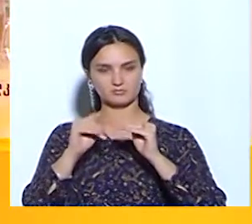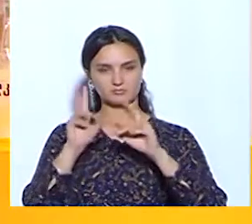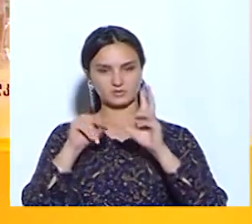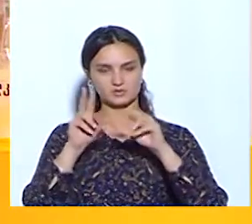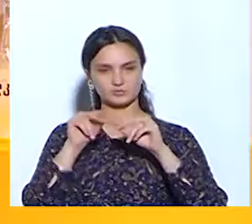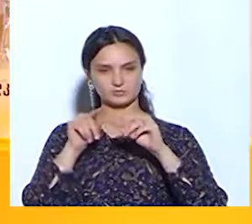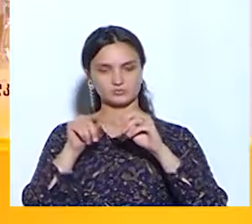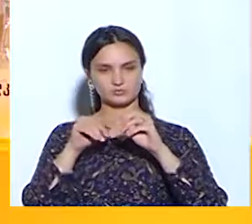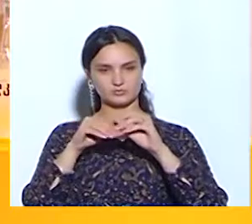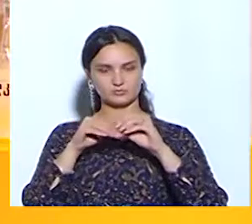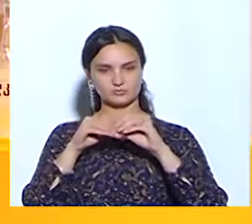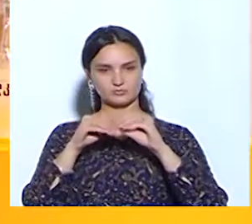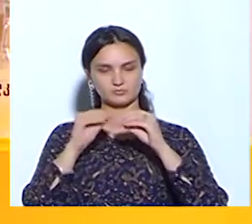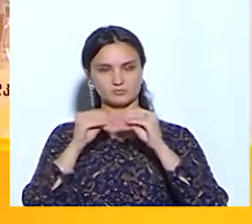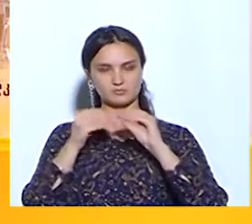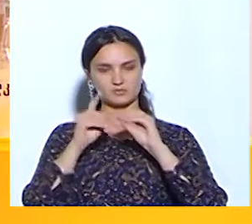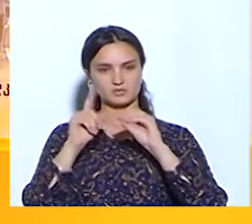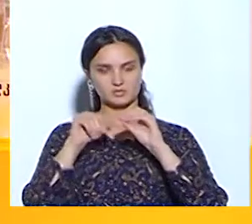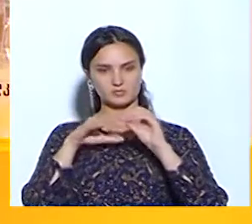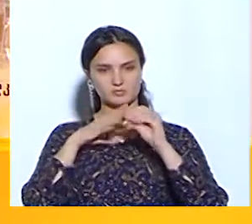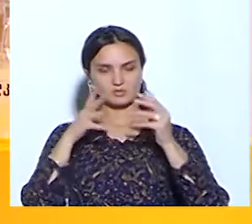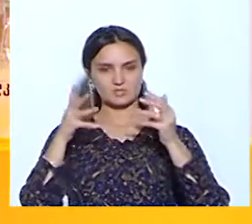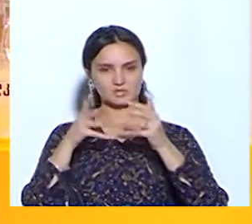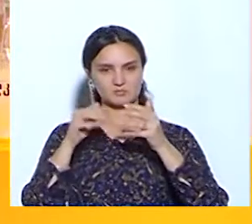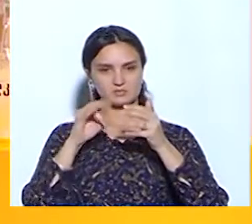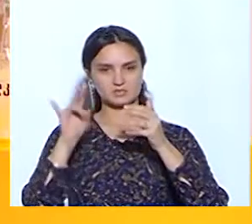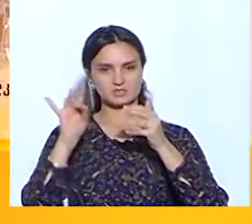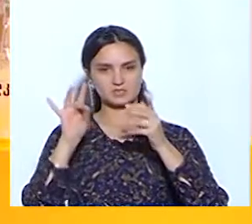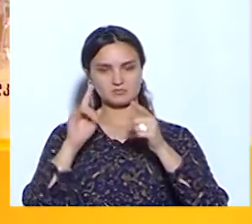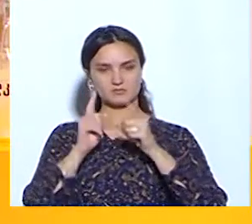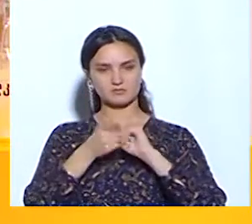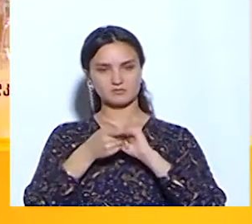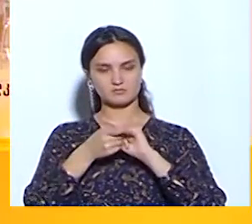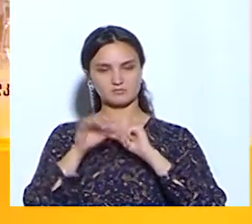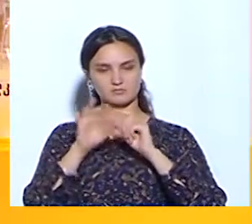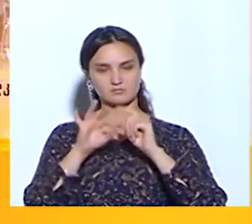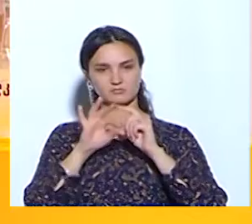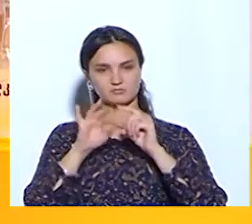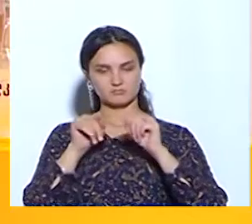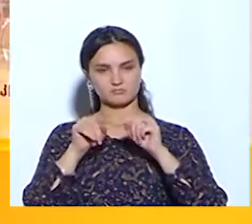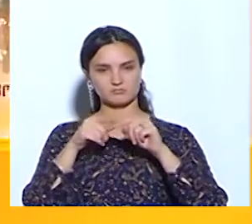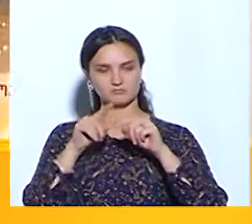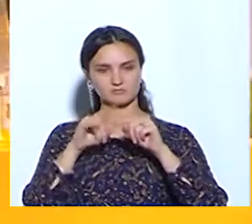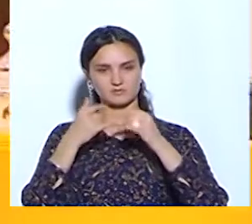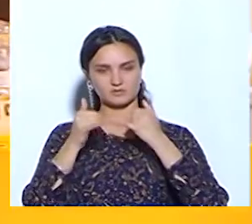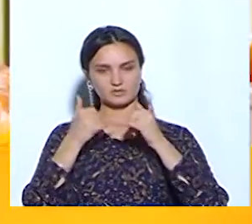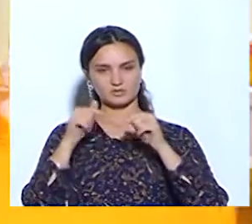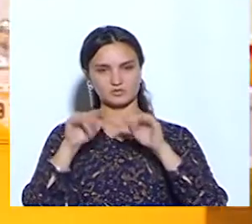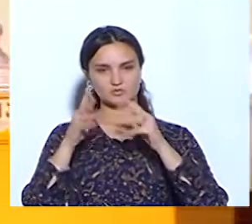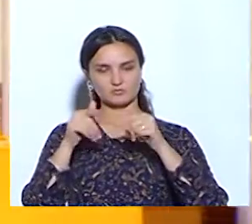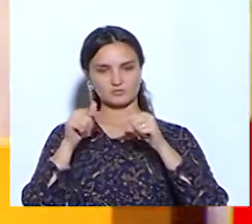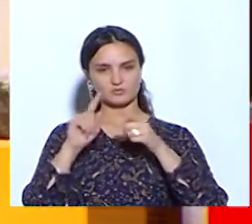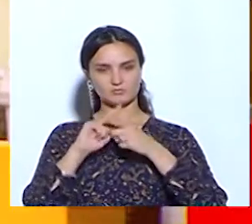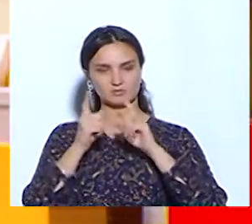პრინციპში განეიტრალება იმ ხარვეზების, რაც შეიძლება იყოს ანთებასთან ან ცხიმების სხვის დარღვევასთან დაკავშირებული, ყვითელი ზონის შემთხვევაში ეს ყველაფერი